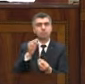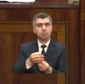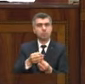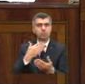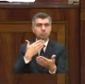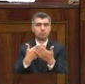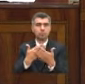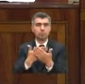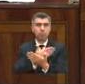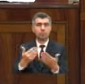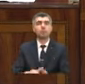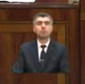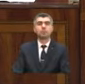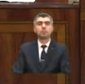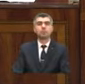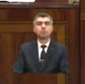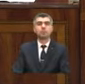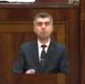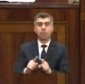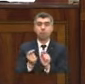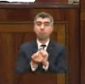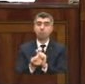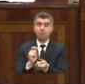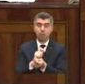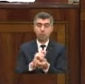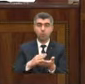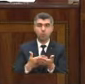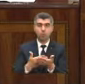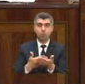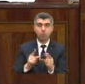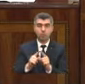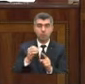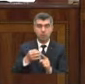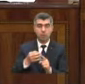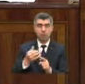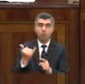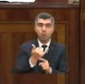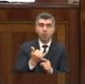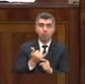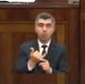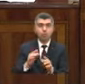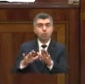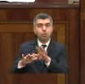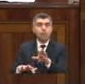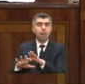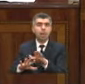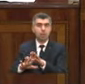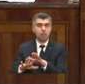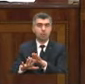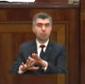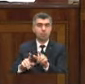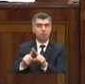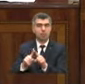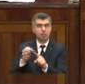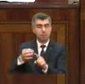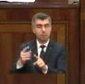الواقع مع ضرورة الانتقال إلى منظومة الاستثمار الاجتماعي، منظومة توفر شروط